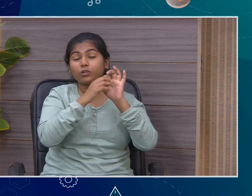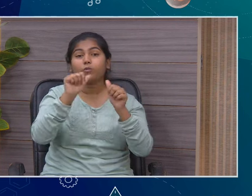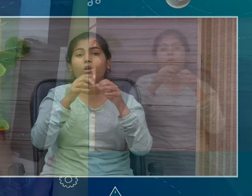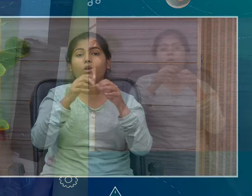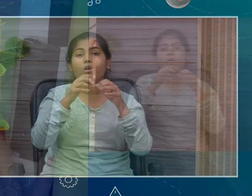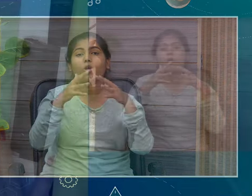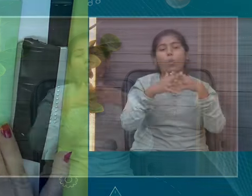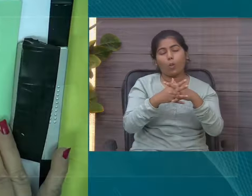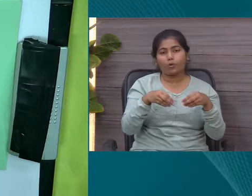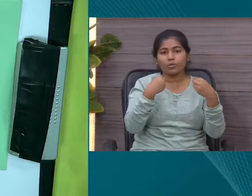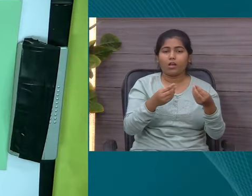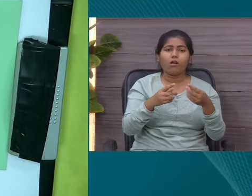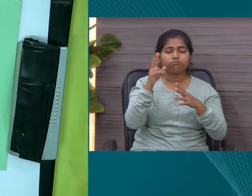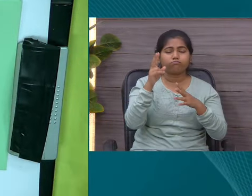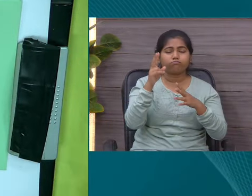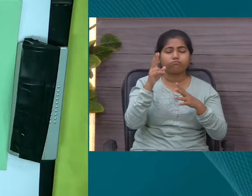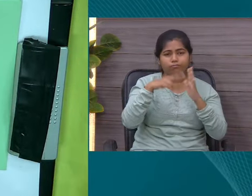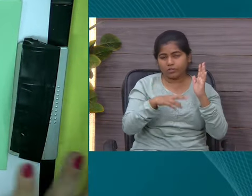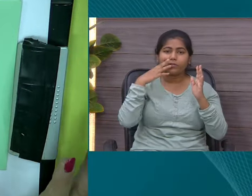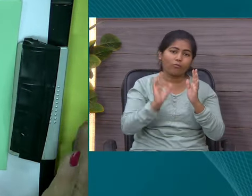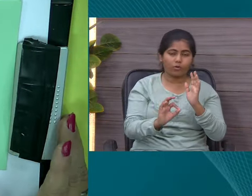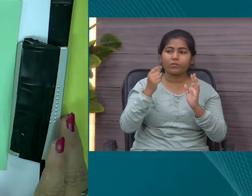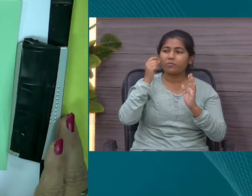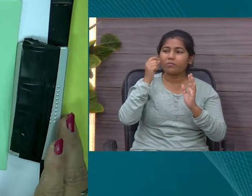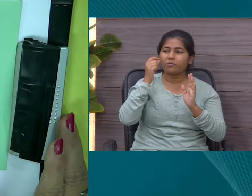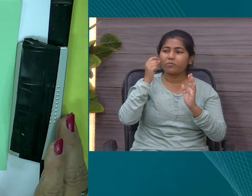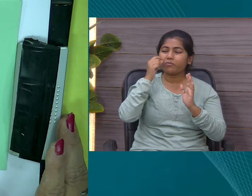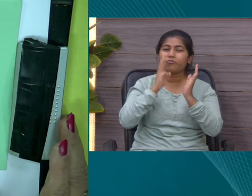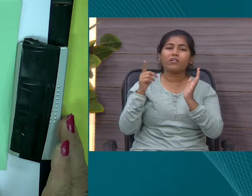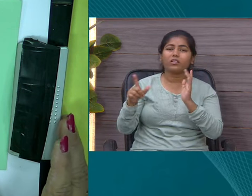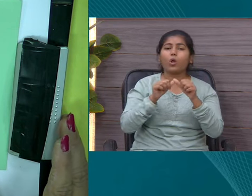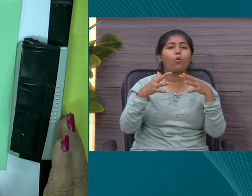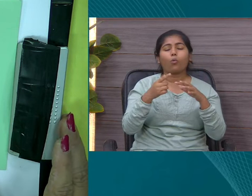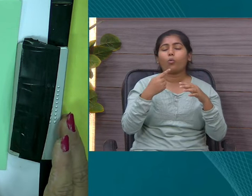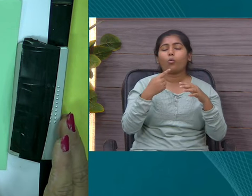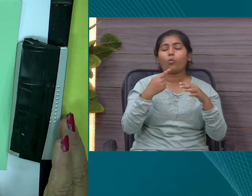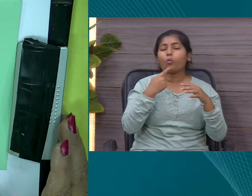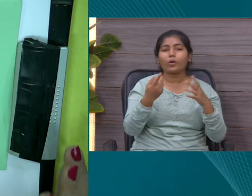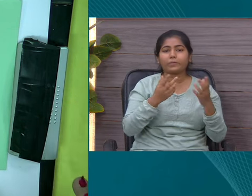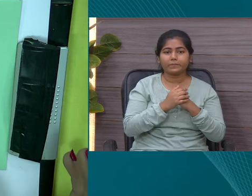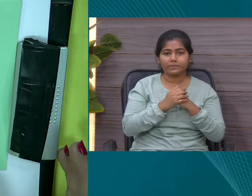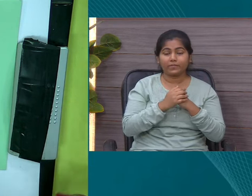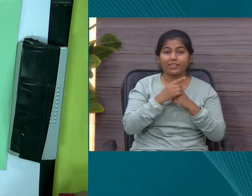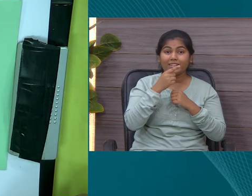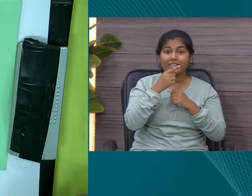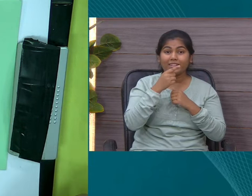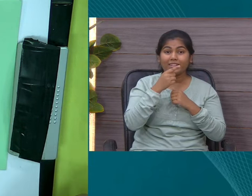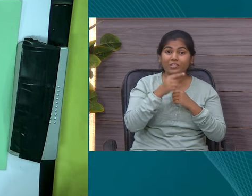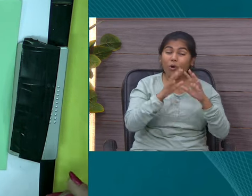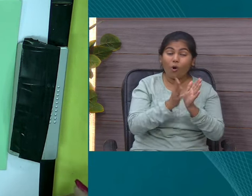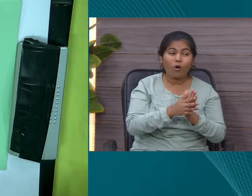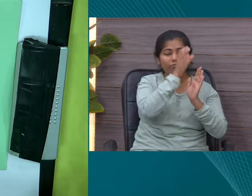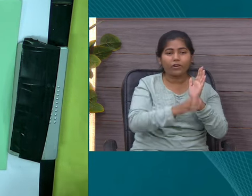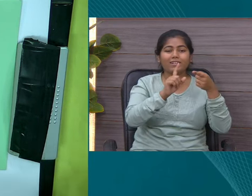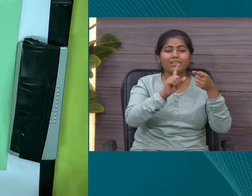दिया ये लॉ हम पढ़ लेते हैं बहुत इंपॉर्टेंट है मेंडलीव्स पीरियोडिक लॉ व्हाट डज दिस लॉ स्टेट्स इट स्टेट्स द प्रॉपर्टीज ऑफ